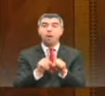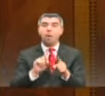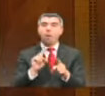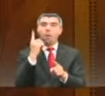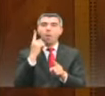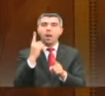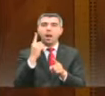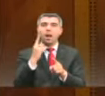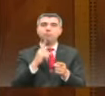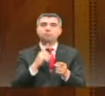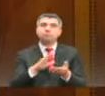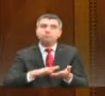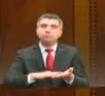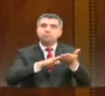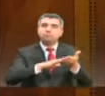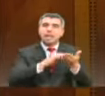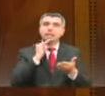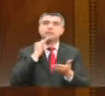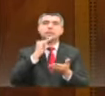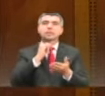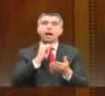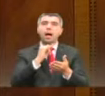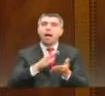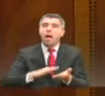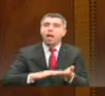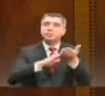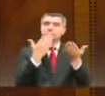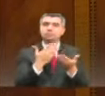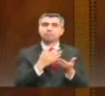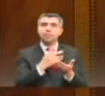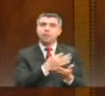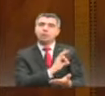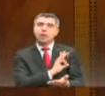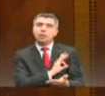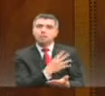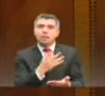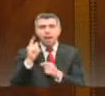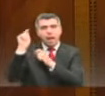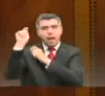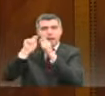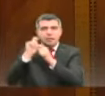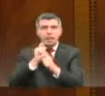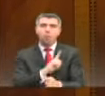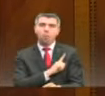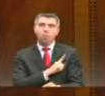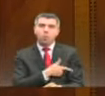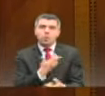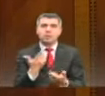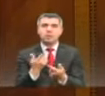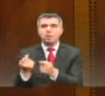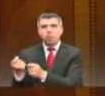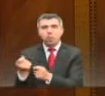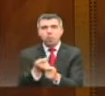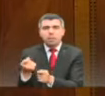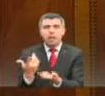جلالته للقوات المسلحة الملكية والدرك الملكي والأمن الوطني والقوات